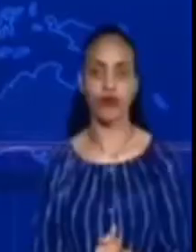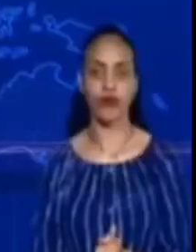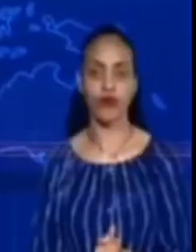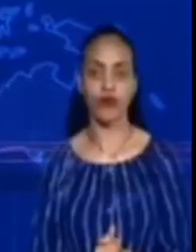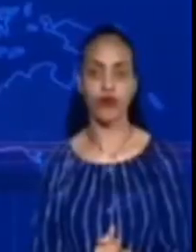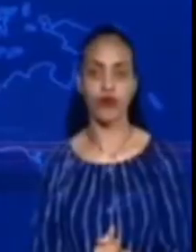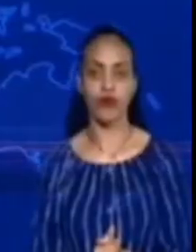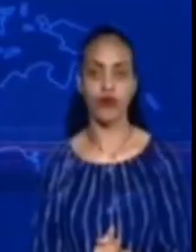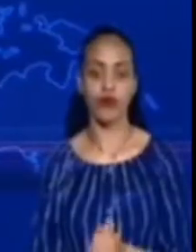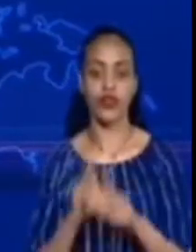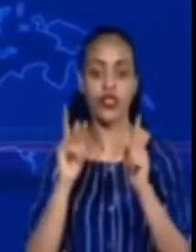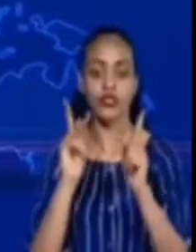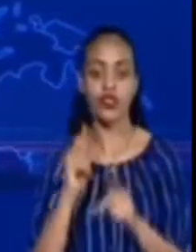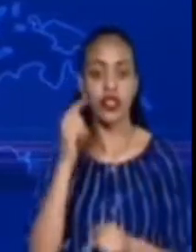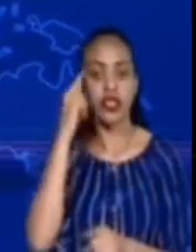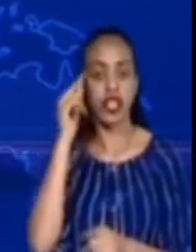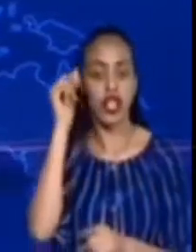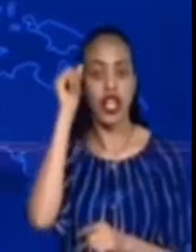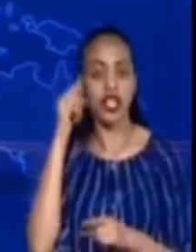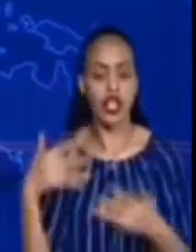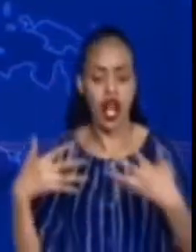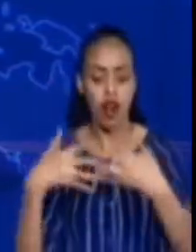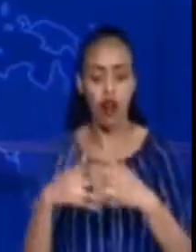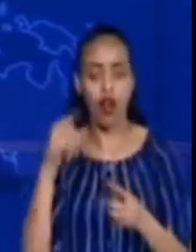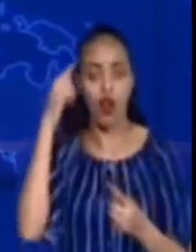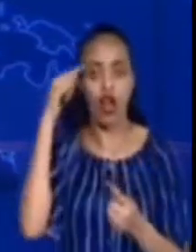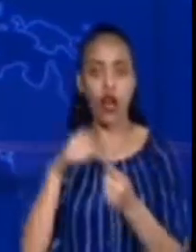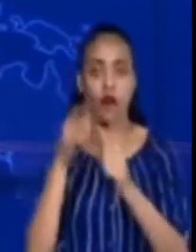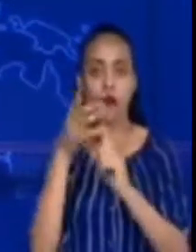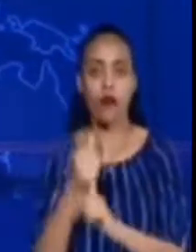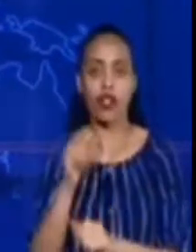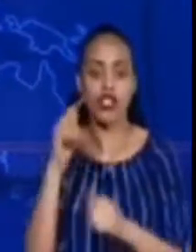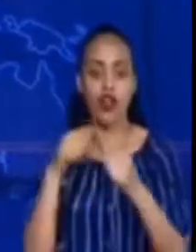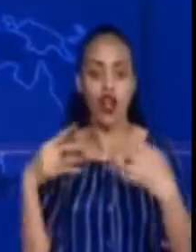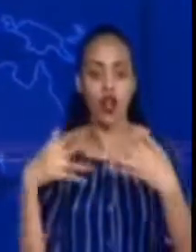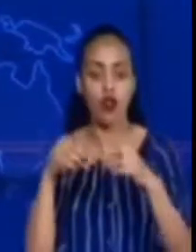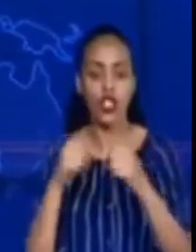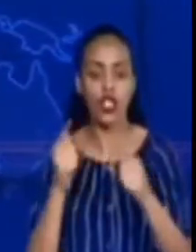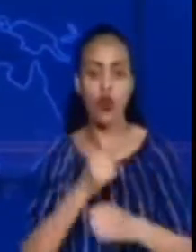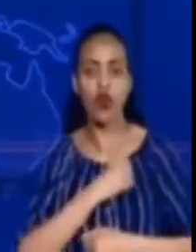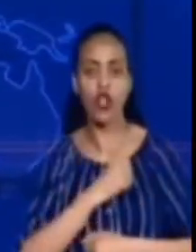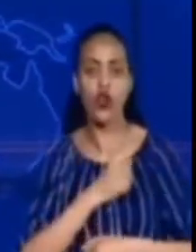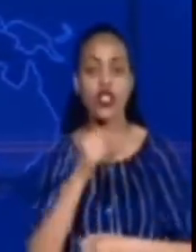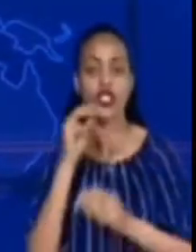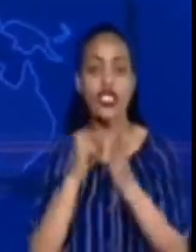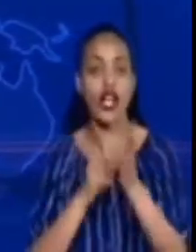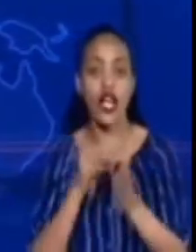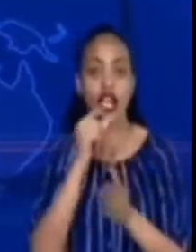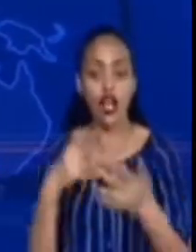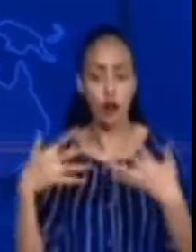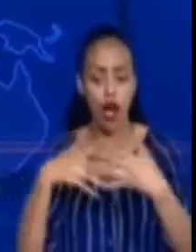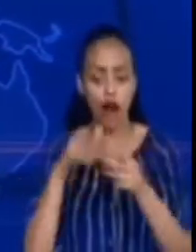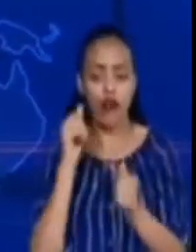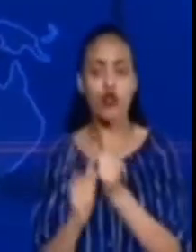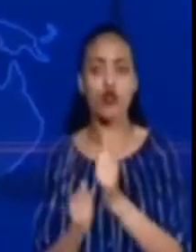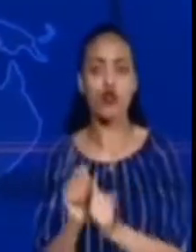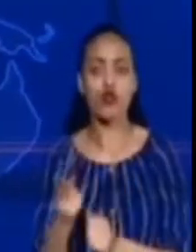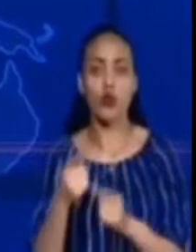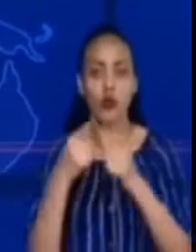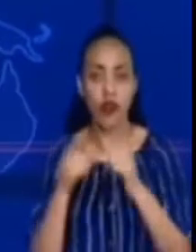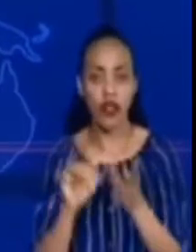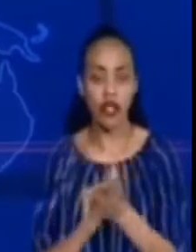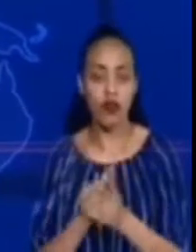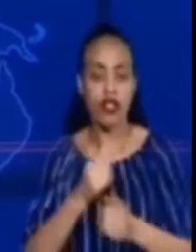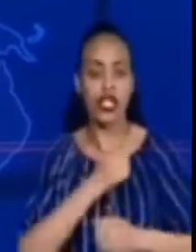አጭበርብረ ህግ ወጥ የሆነ መስሪያ ቤት እንደሆነ ህግ ወጥ አሰራር ደንብና ህግ ያልተከተለ